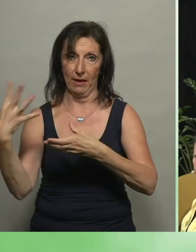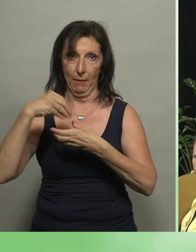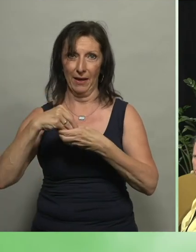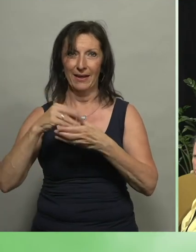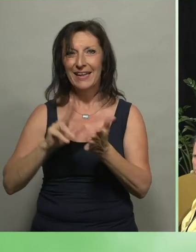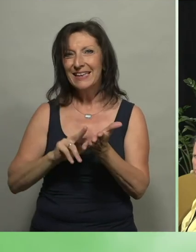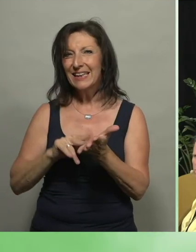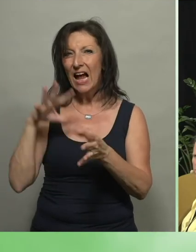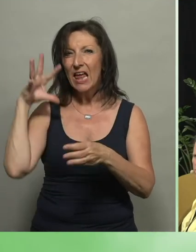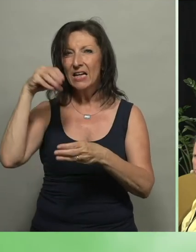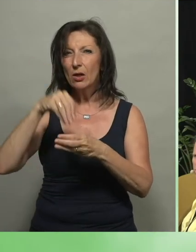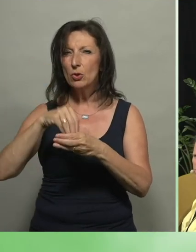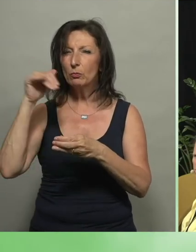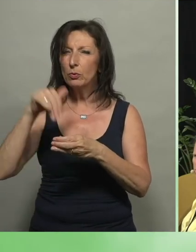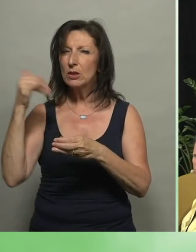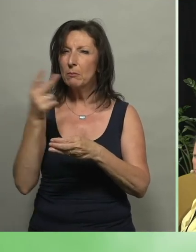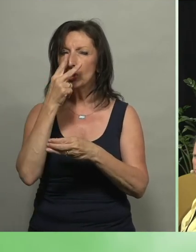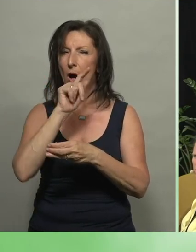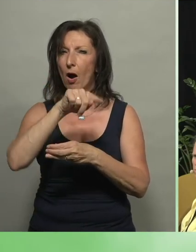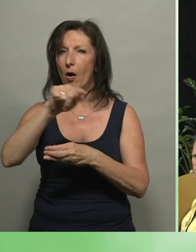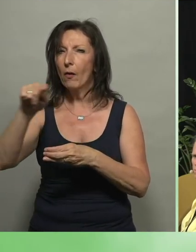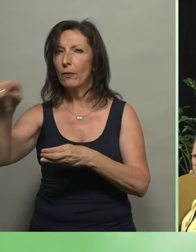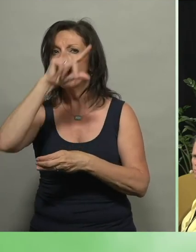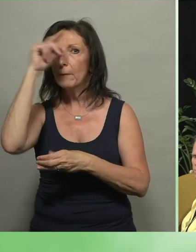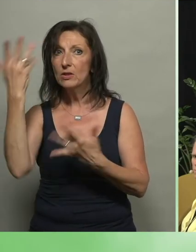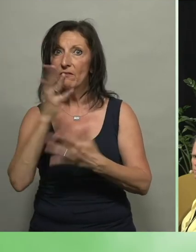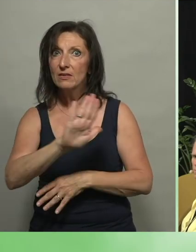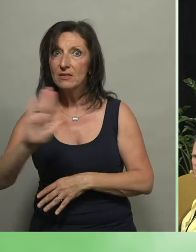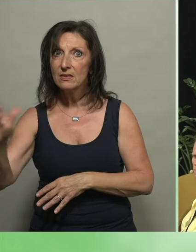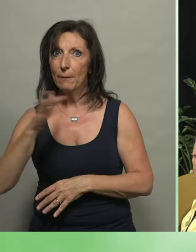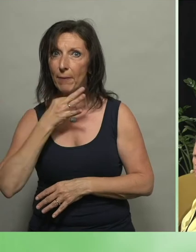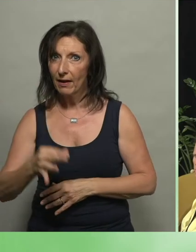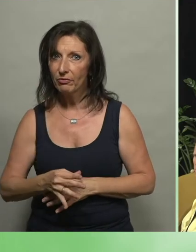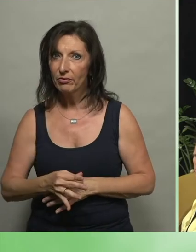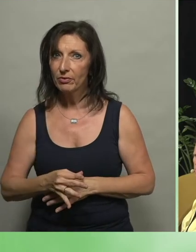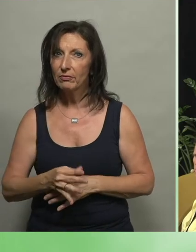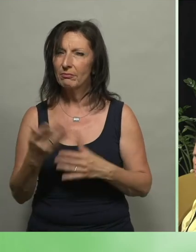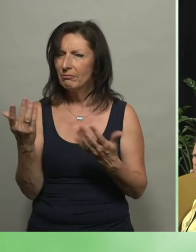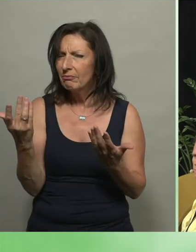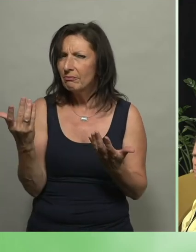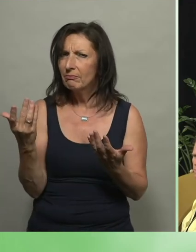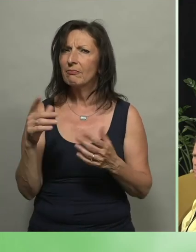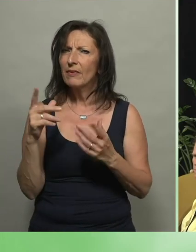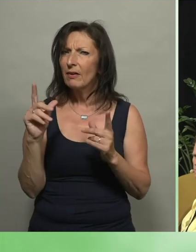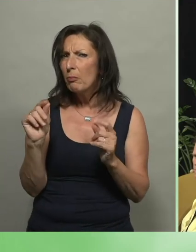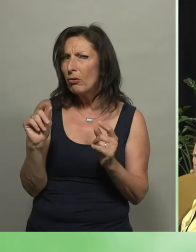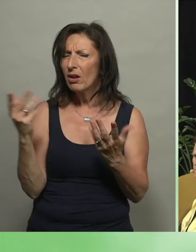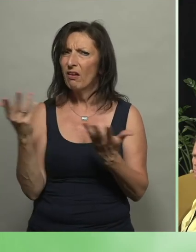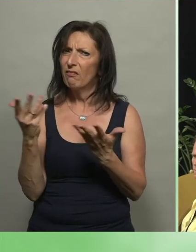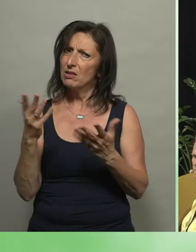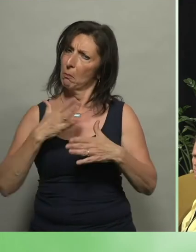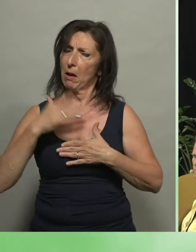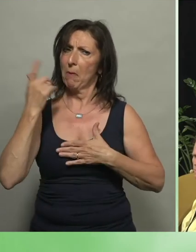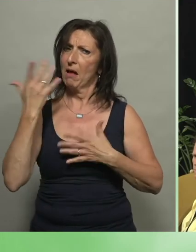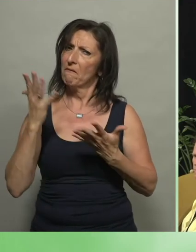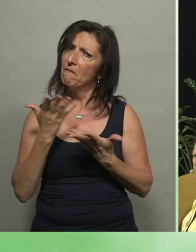sich an den Bedürfnissen der Menschen orientieren. Welche Chancen ergeben sich daraus aus meiner Sicht?